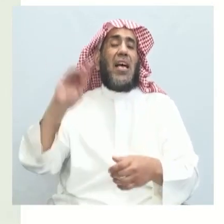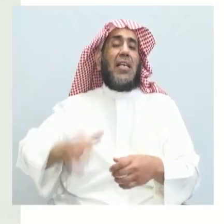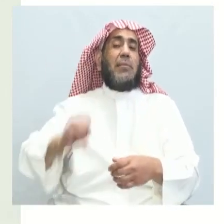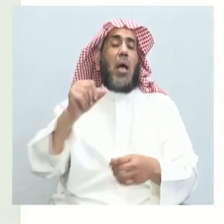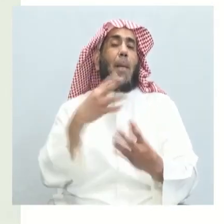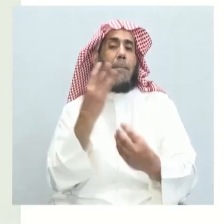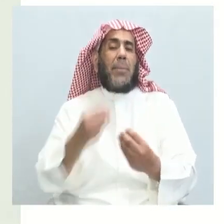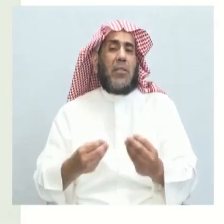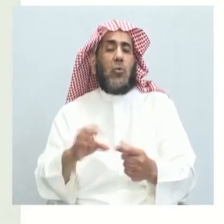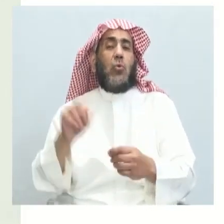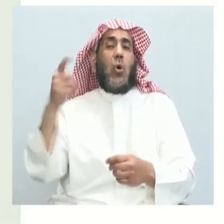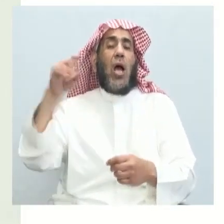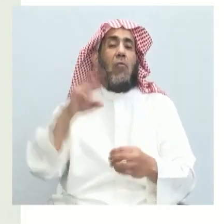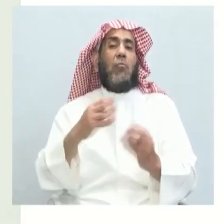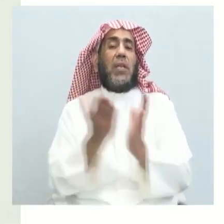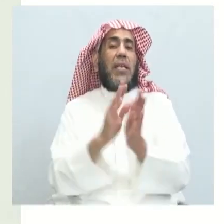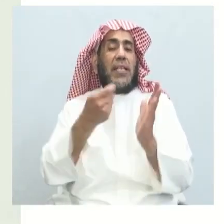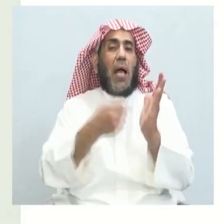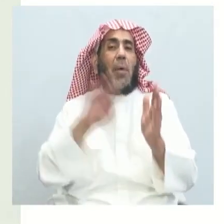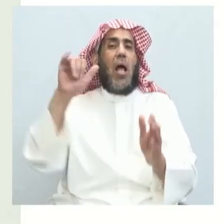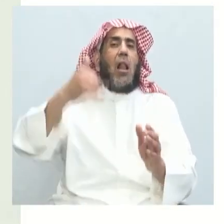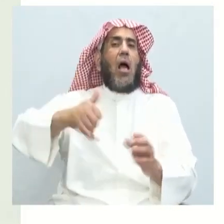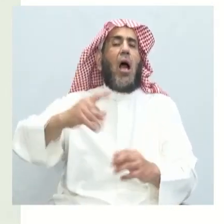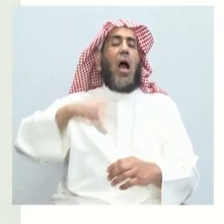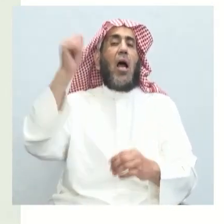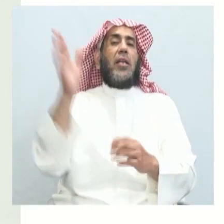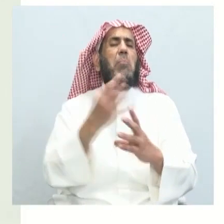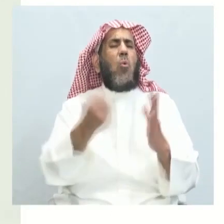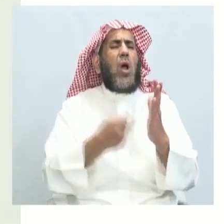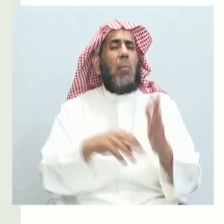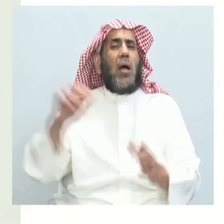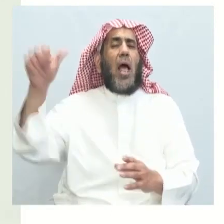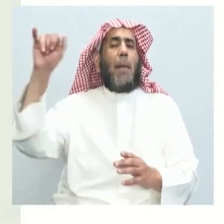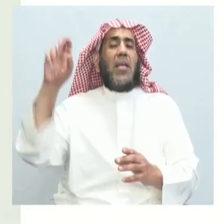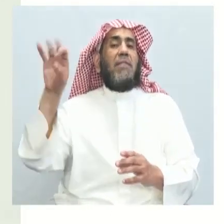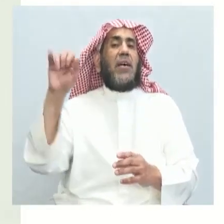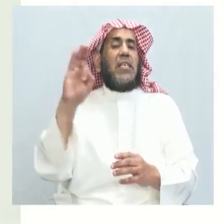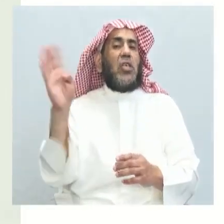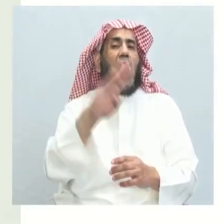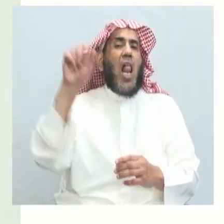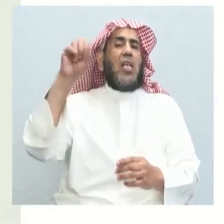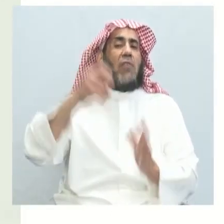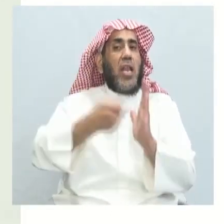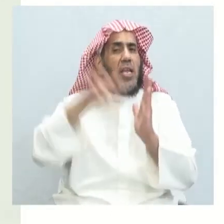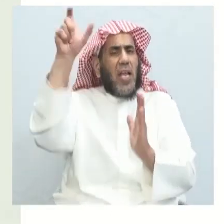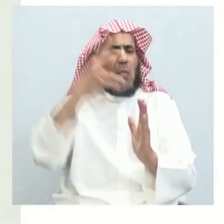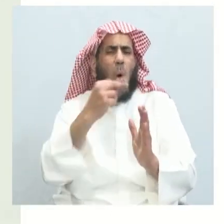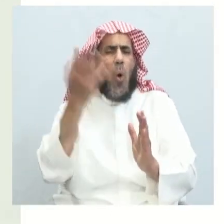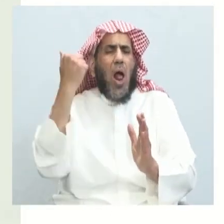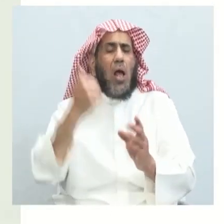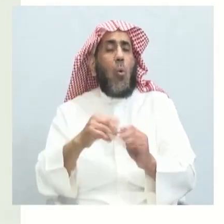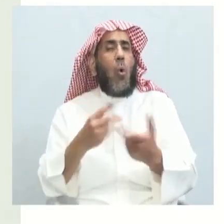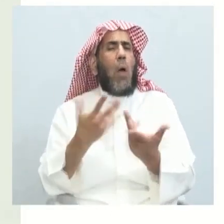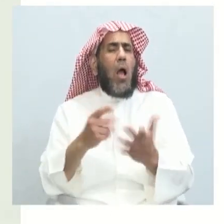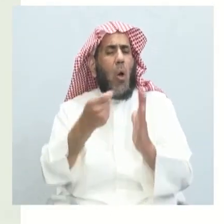بنت عوف من كتاب الاغاني طبعا كتاب الاغاني لابي فرج الاصفهان يقول وما